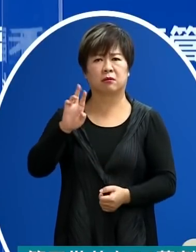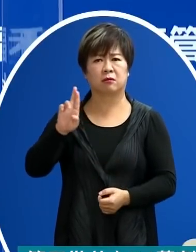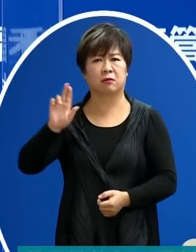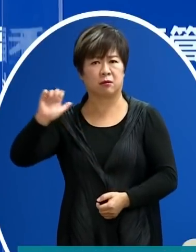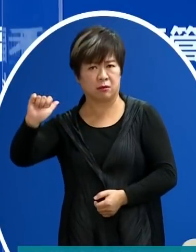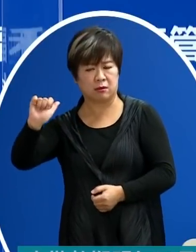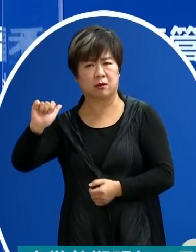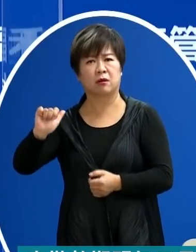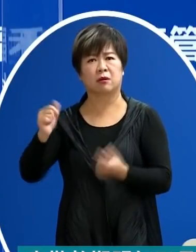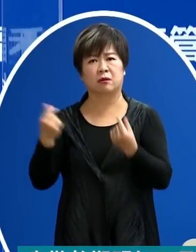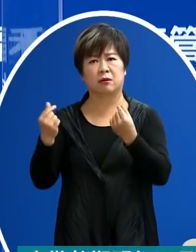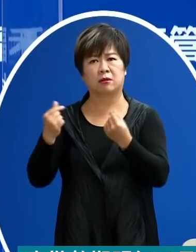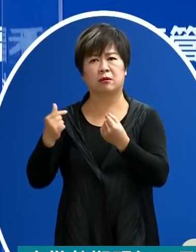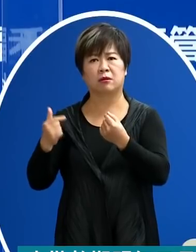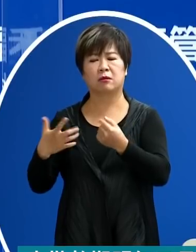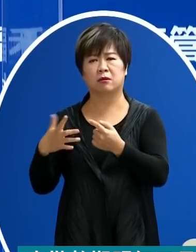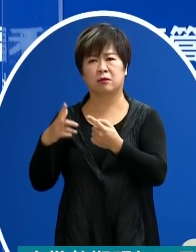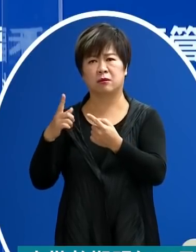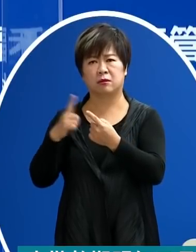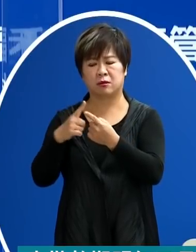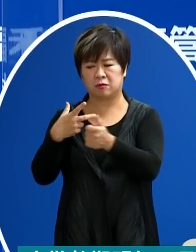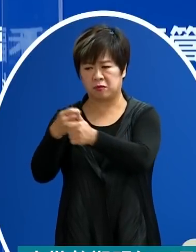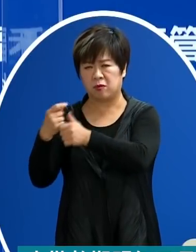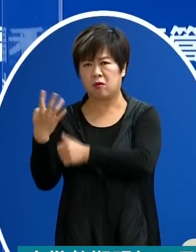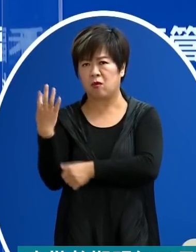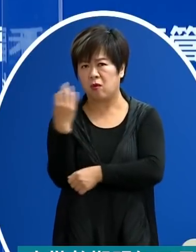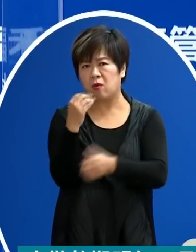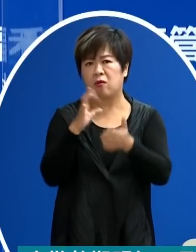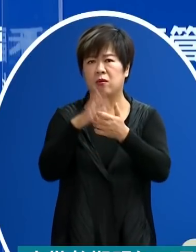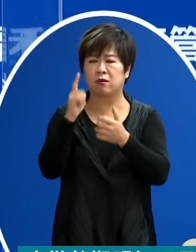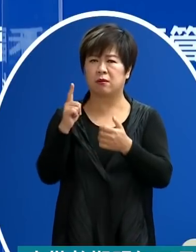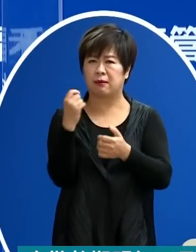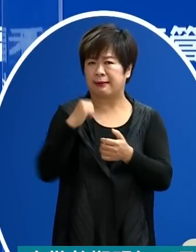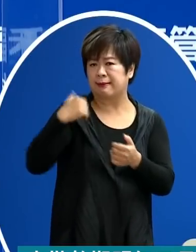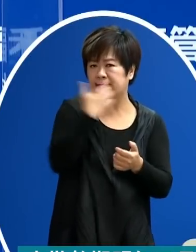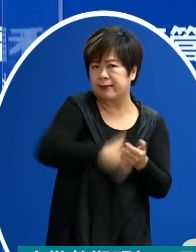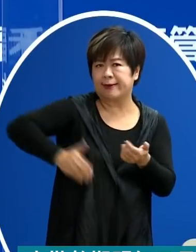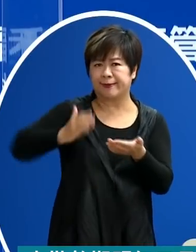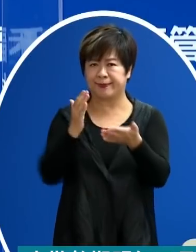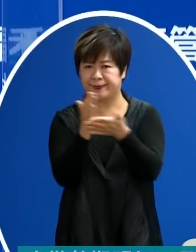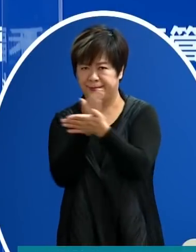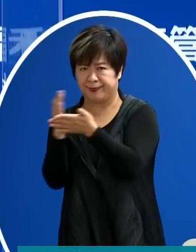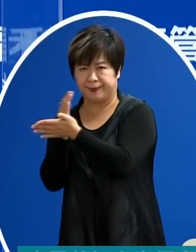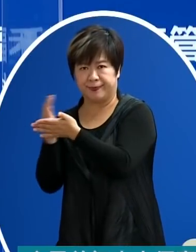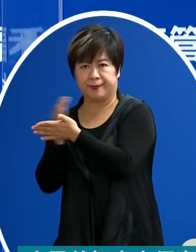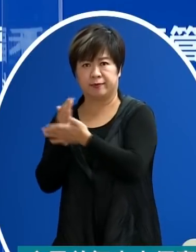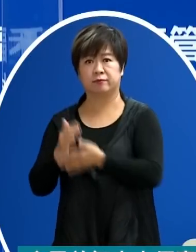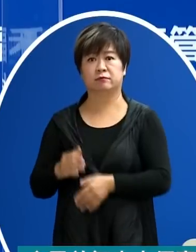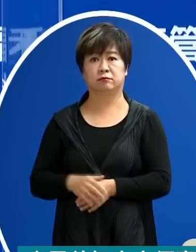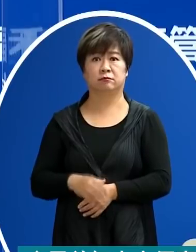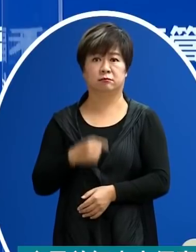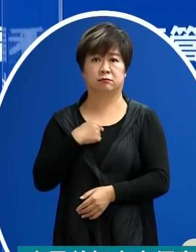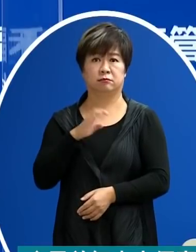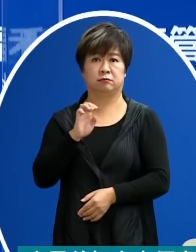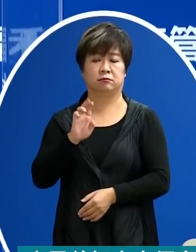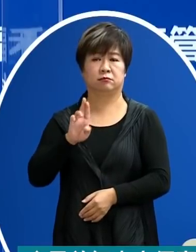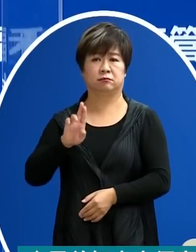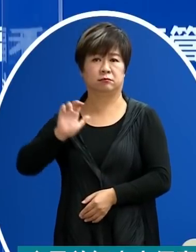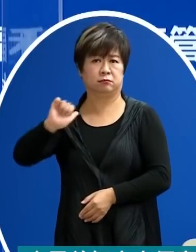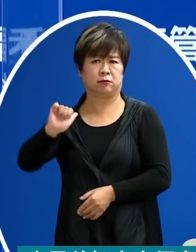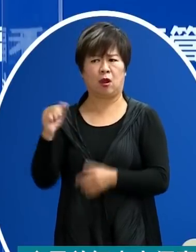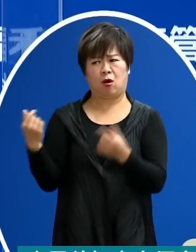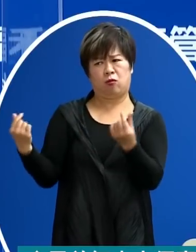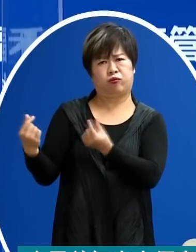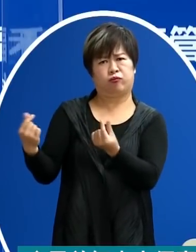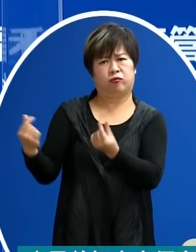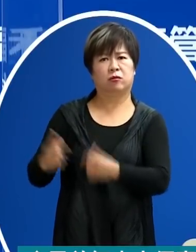模或是用综合抗体或用不烈性或优于这样的一个方式，都跟我们的 EUA 的方式都非